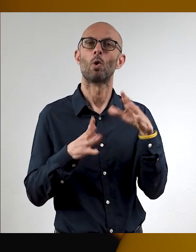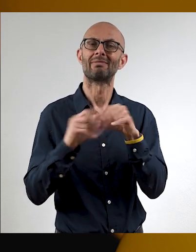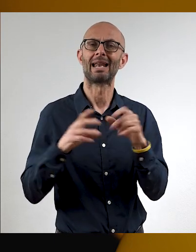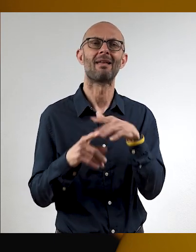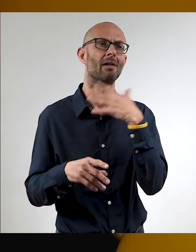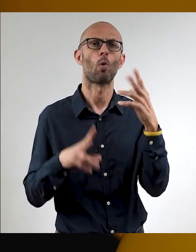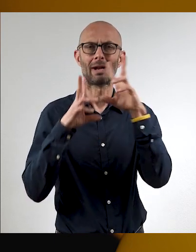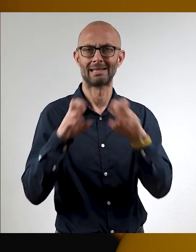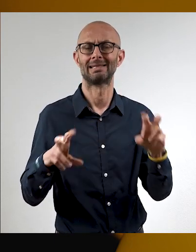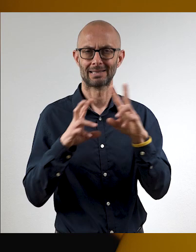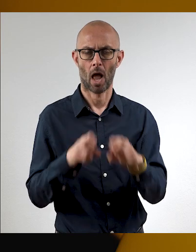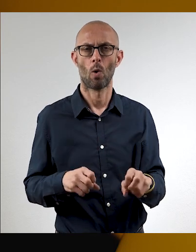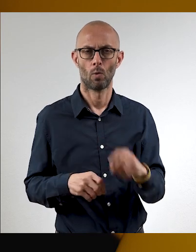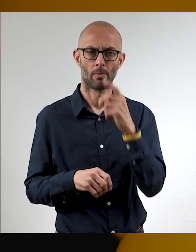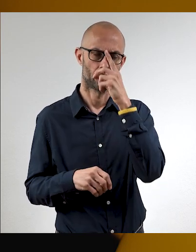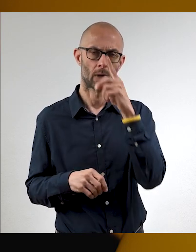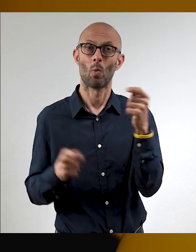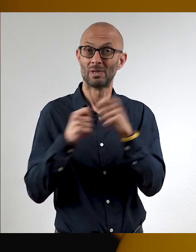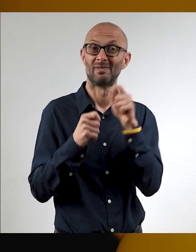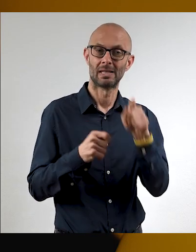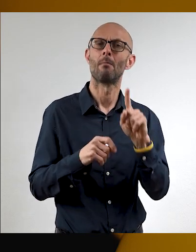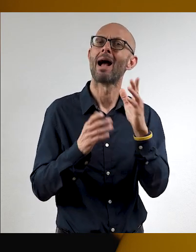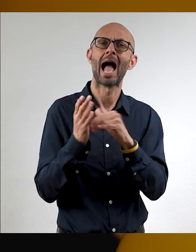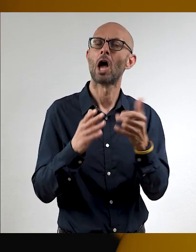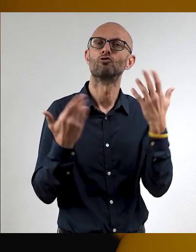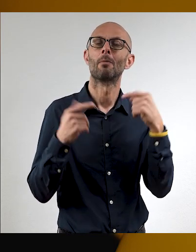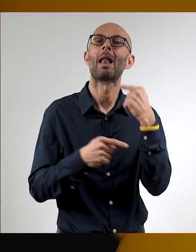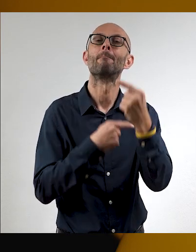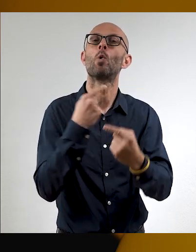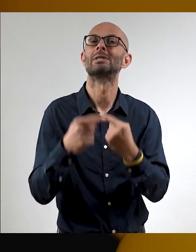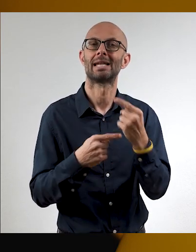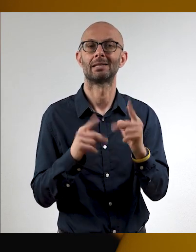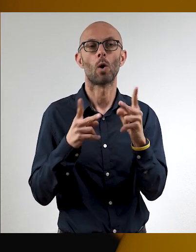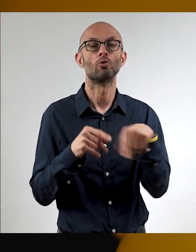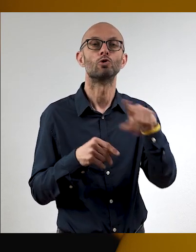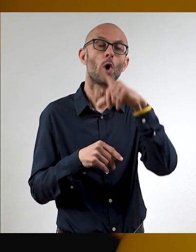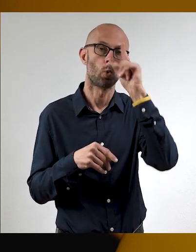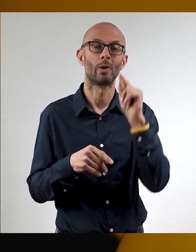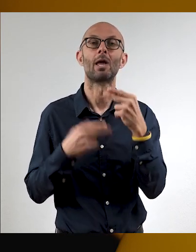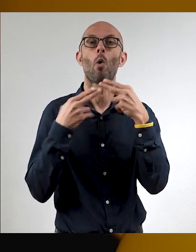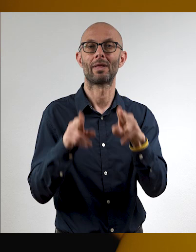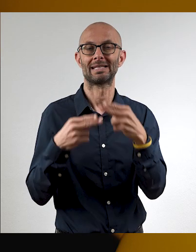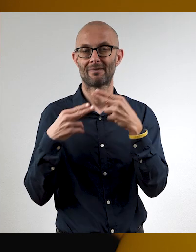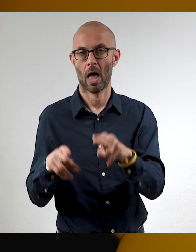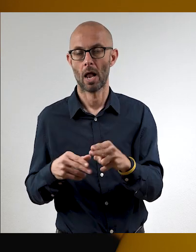veliko študij, ki v zvezi s tem, kakšne so bile posledice, kako so se ljudje odzvali